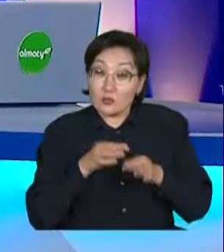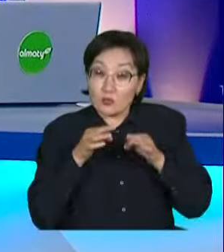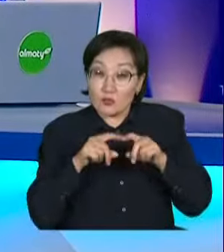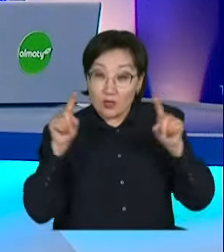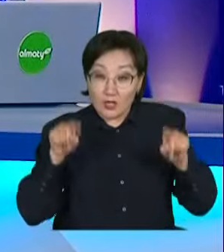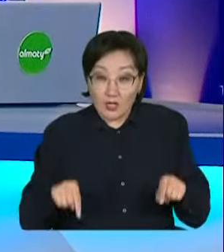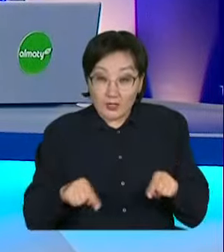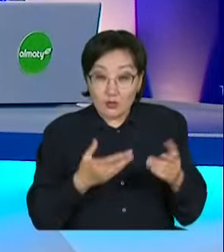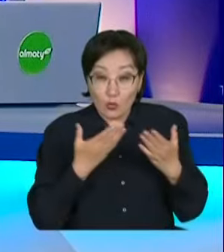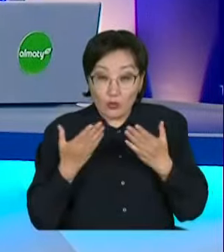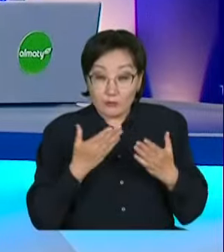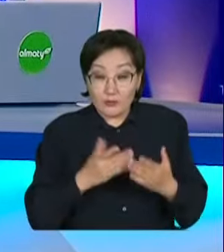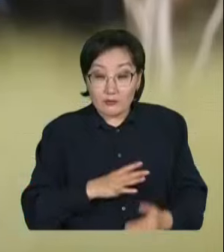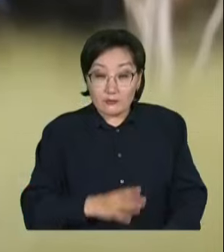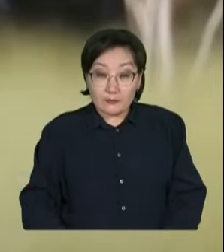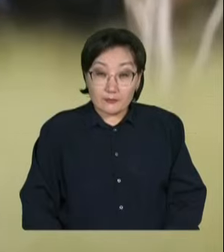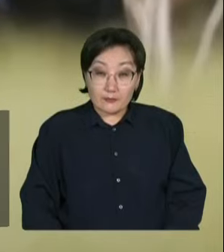оқыды.